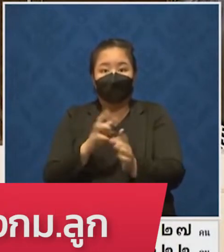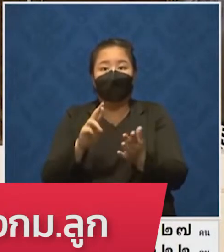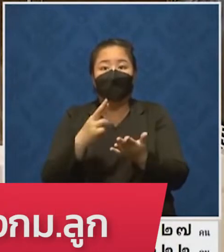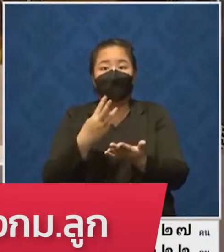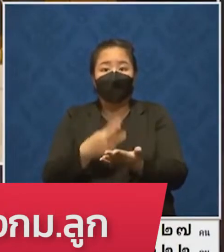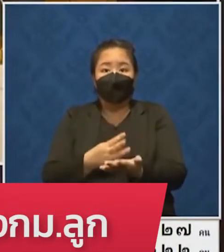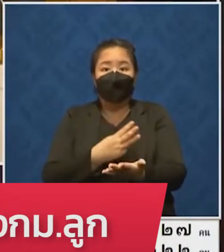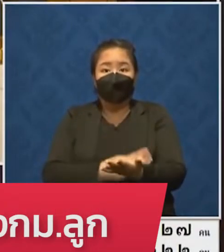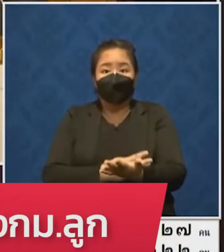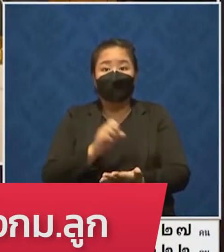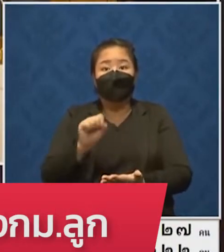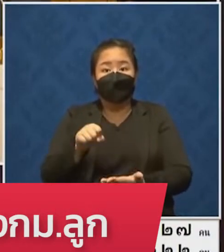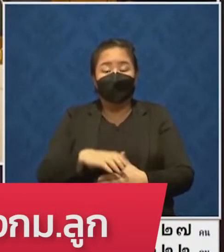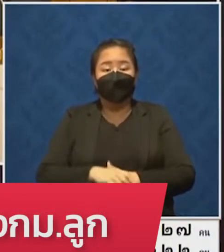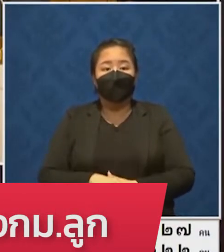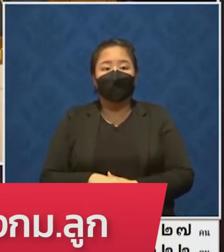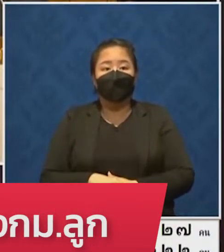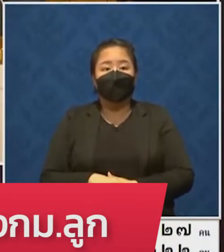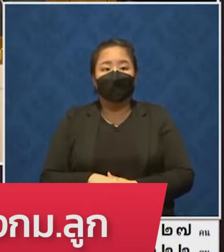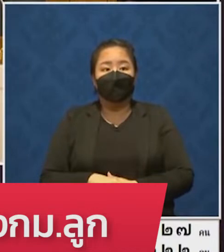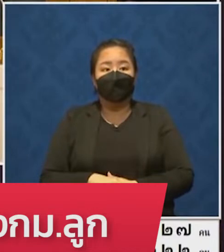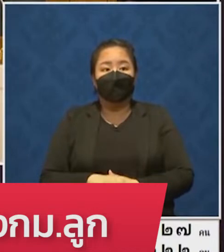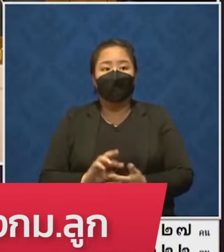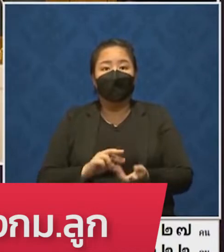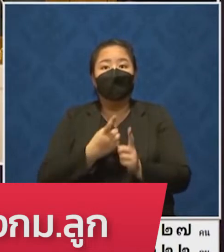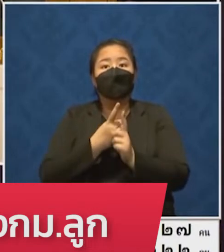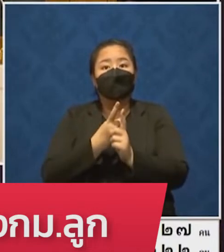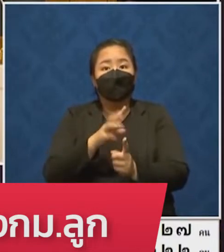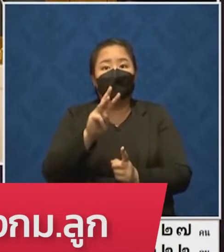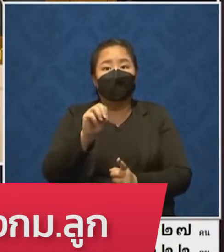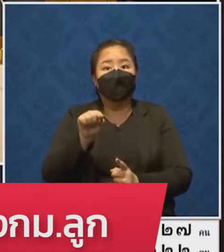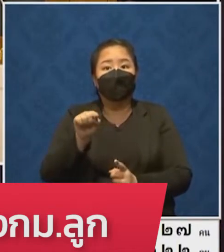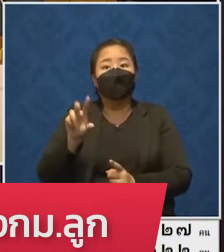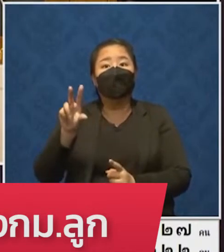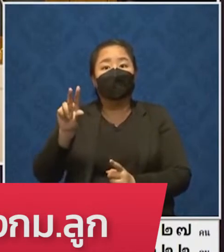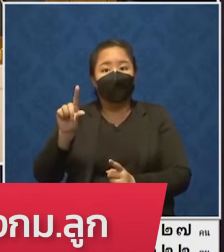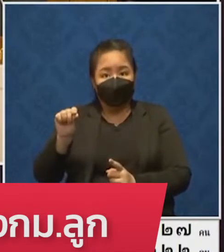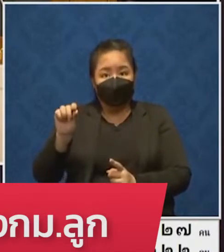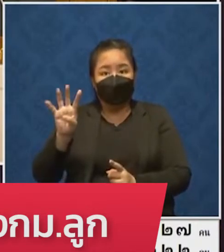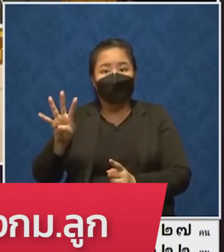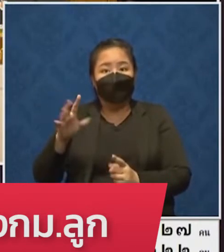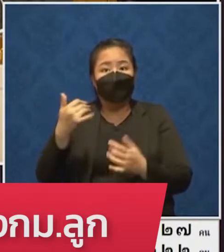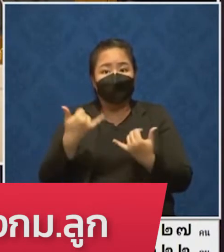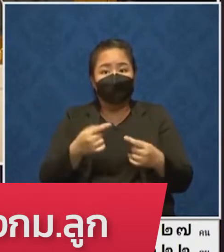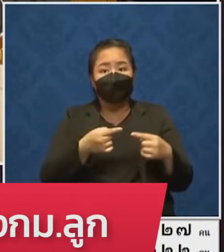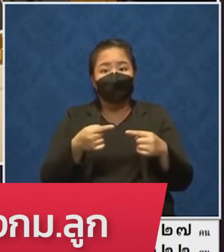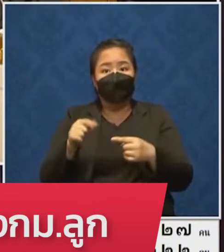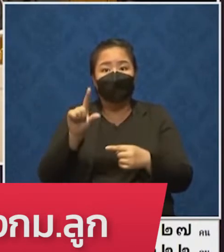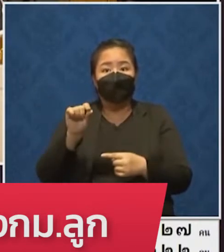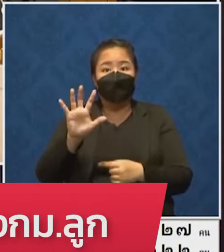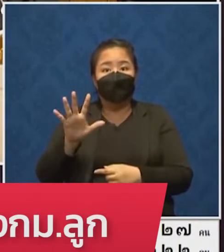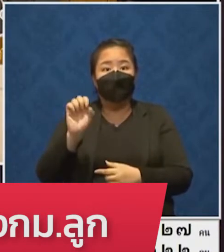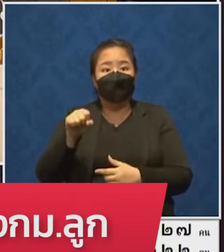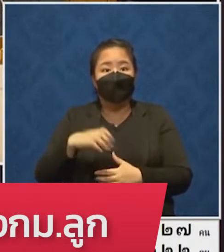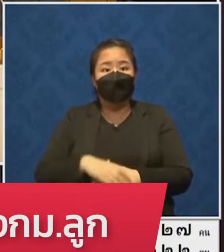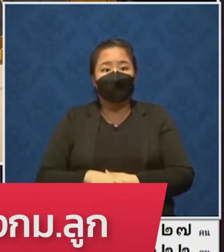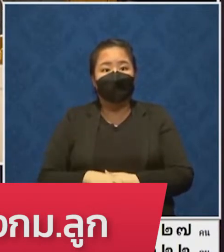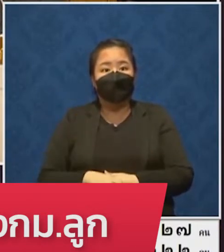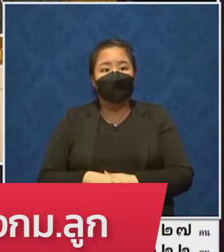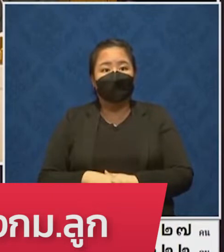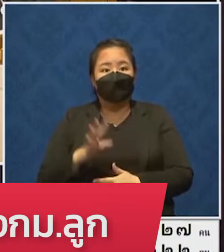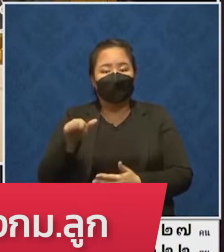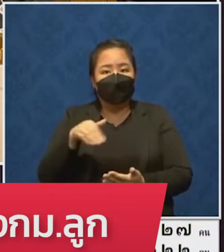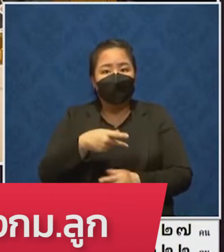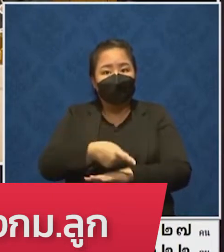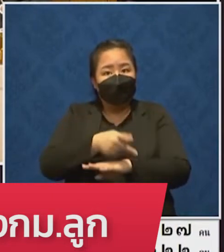พิจารณาร่างพระราชบัญญัติประกอบรัฐธรรมนูญว่าด้วยการเลือกตั้งสมาชิกสภาผู้แทนราษฎรหลังจากในชวนหลีกภัยประธานการประชุม